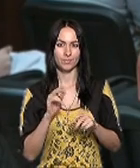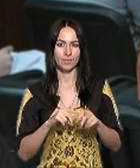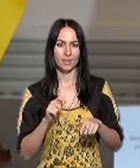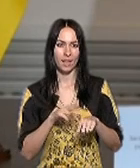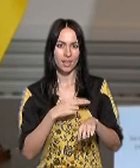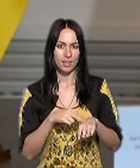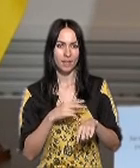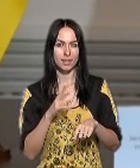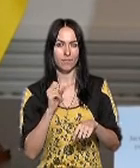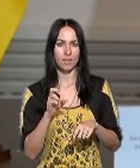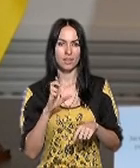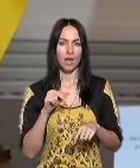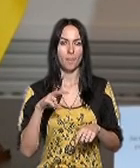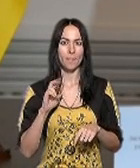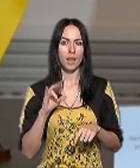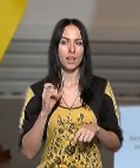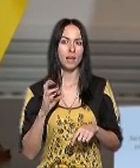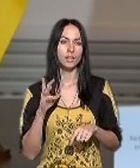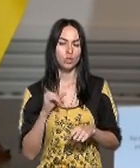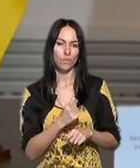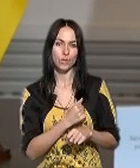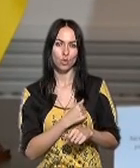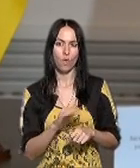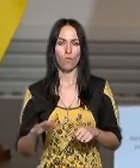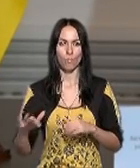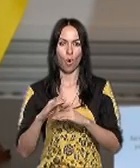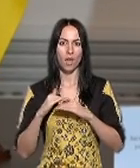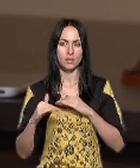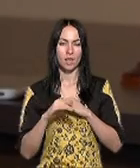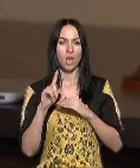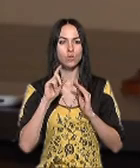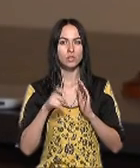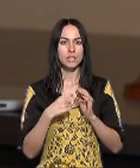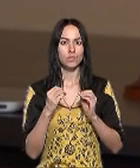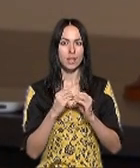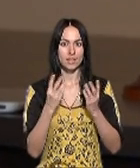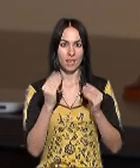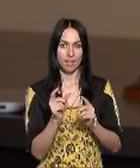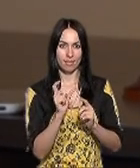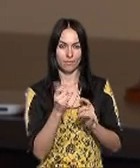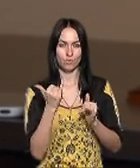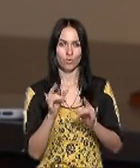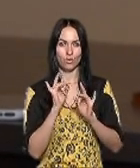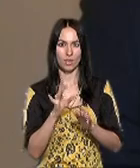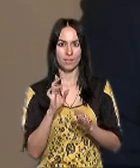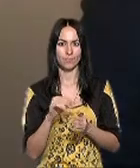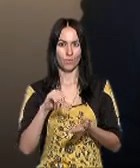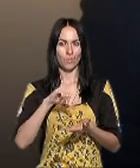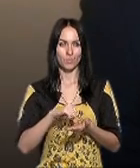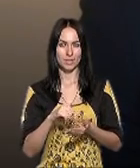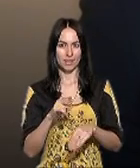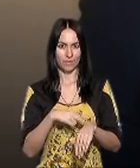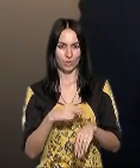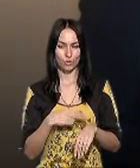Балаклійському військовому арсеналі. Що з'ясували за 10 днів, сьогодні розповів представник Державного бюро розслідувань Олексій Новіков. І вибух